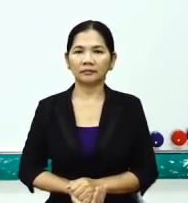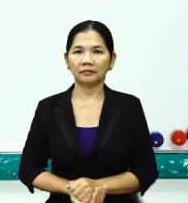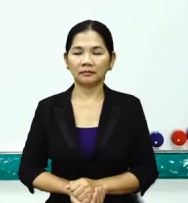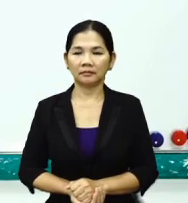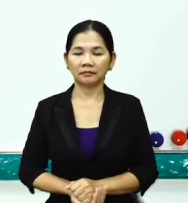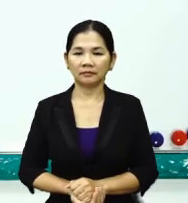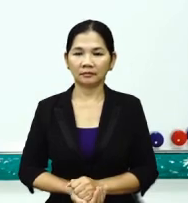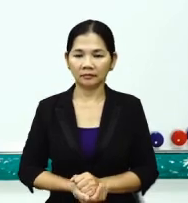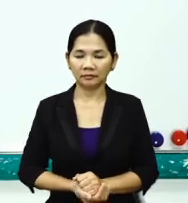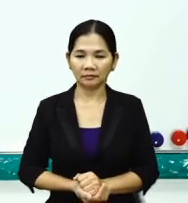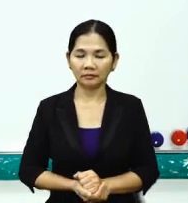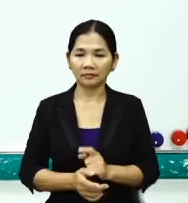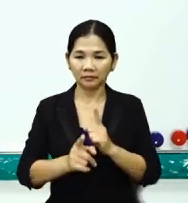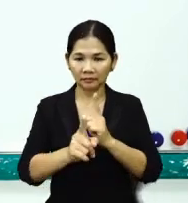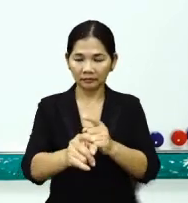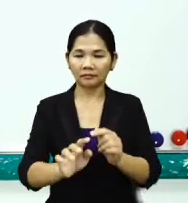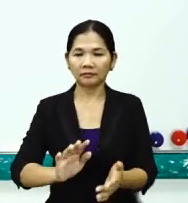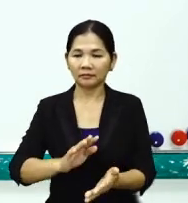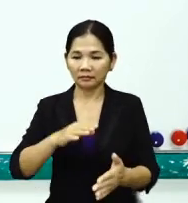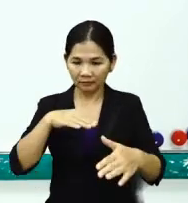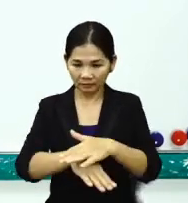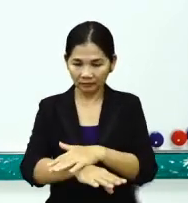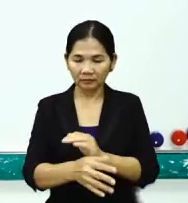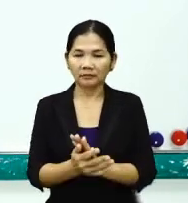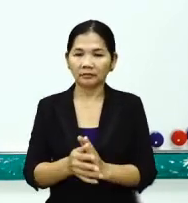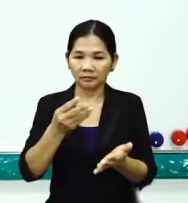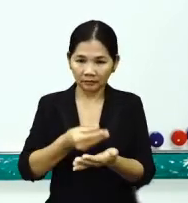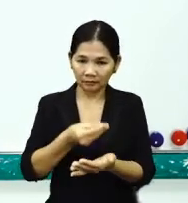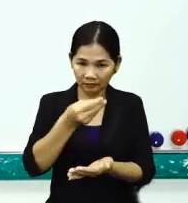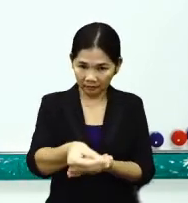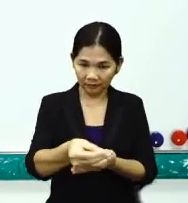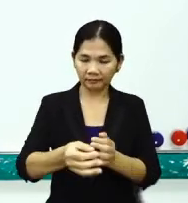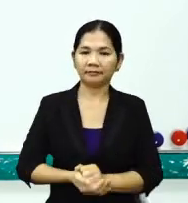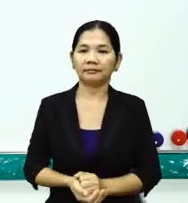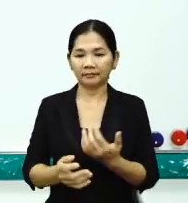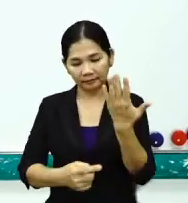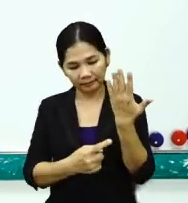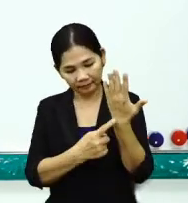chà xe bánh tó chỗ tình khẳng